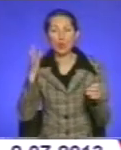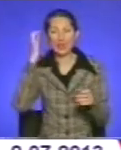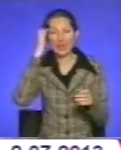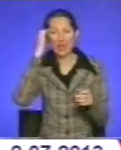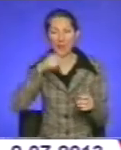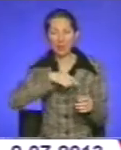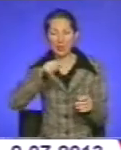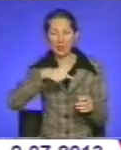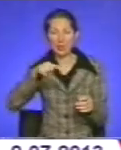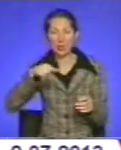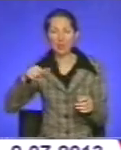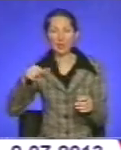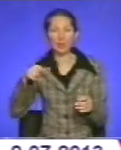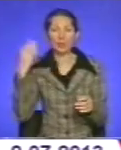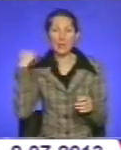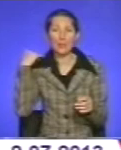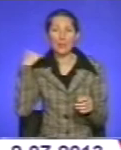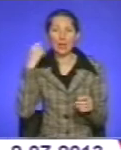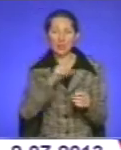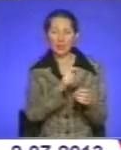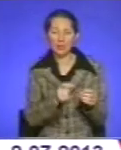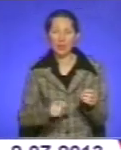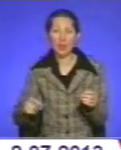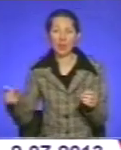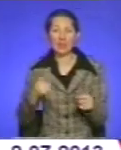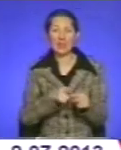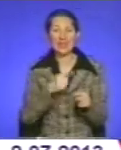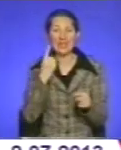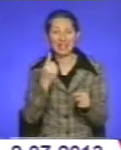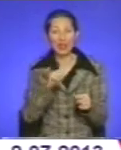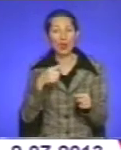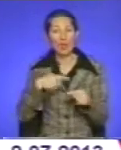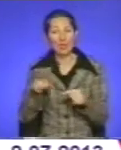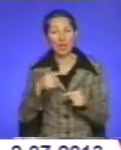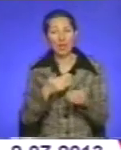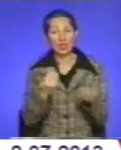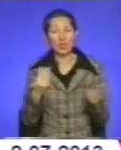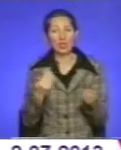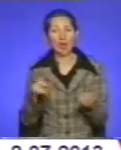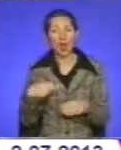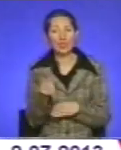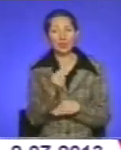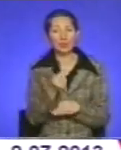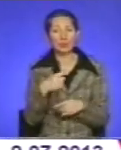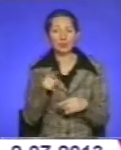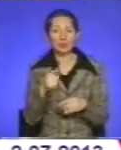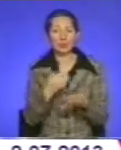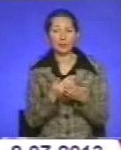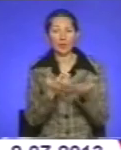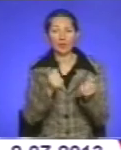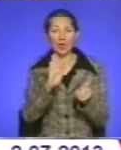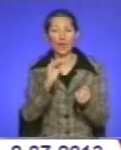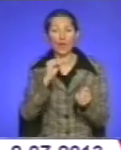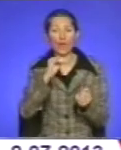зигзагоподібну вздовж спини. Це єдине, що її відрізняє практично від інших змій. Решта, якщо брати вуж, який найбільш